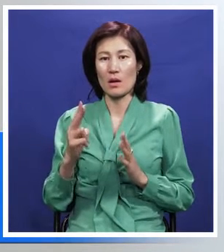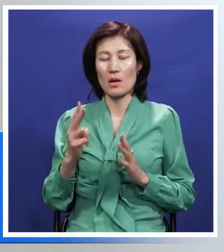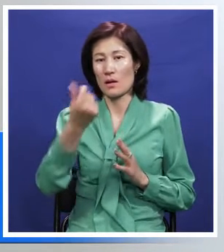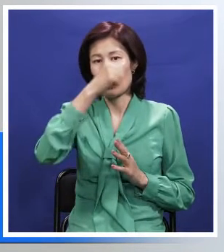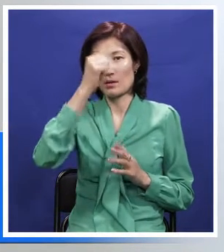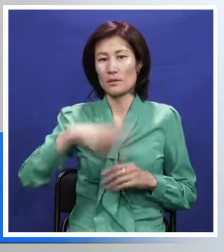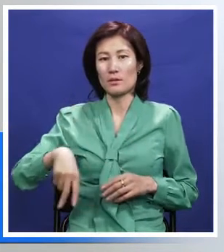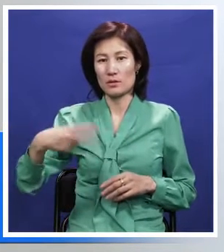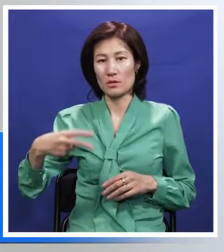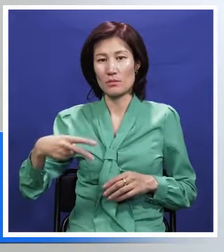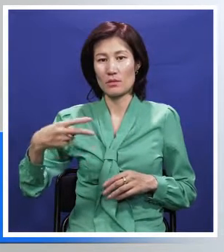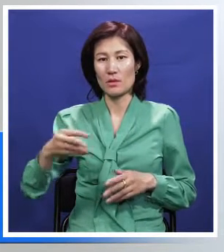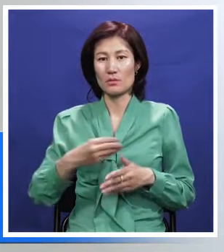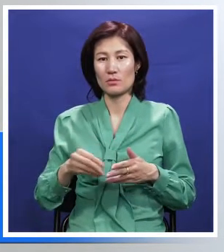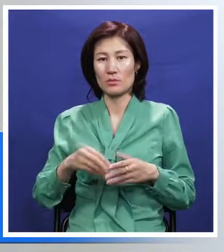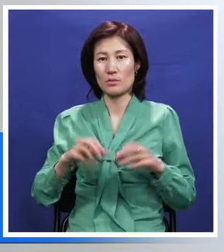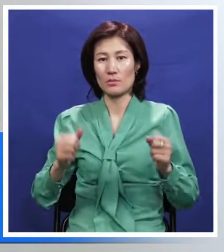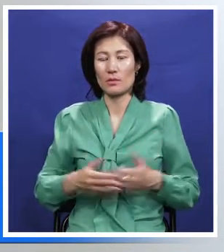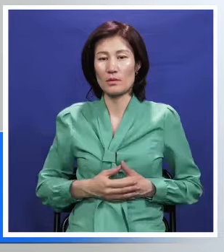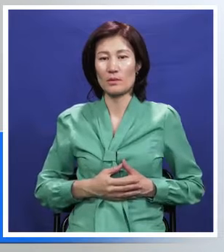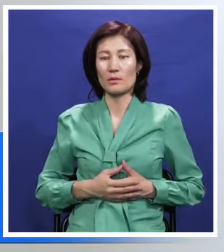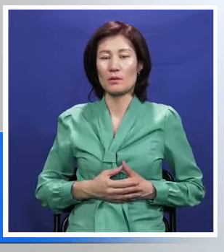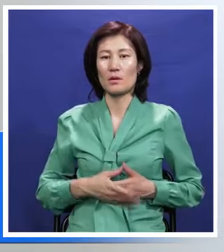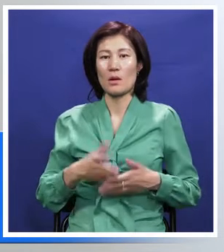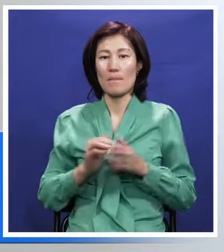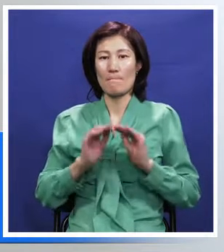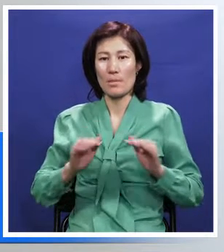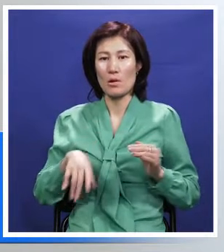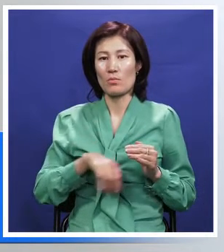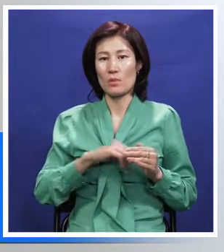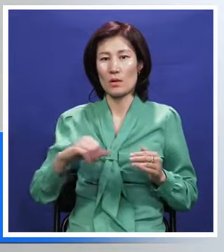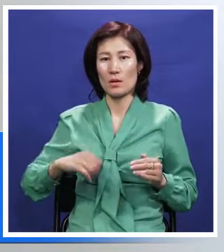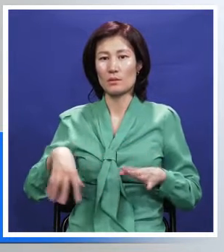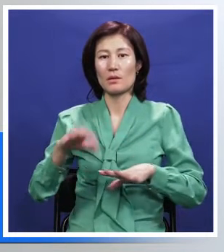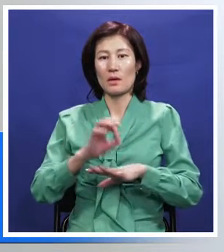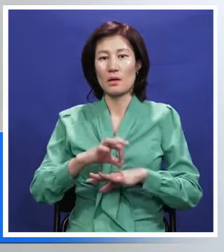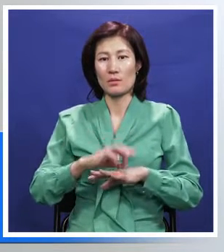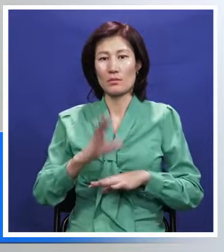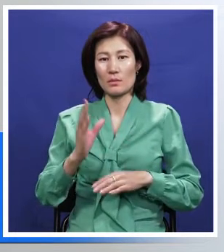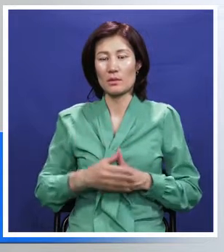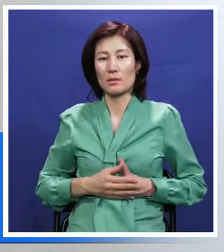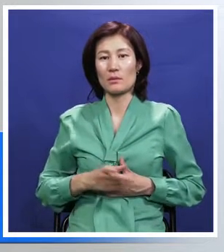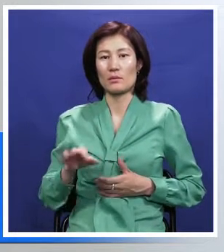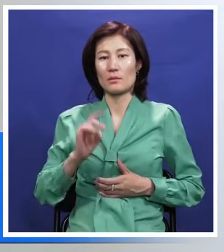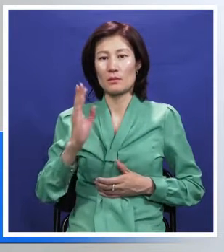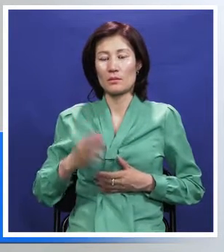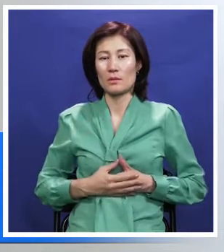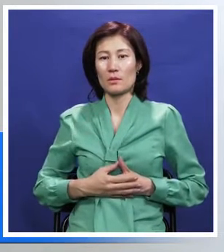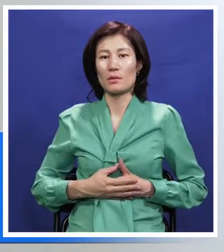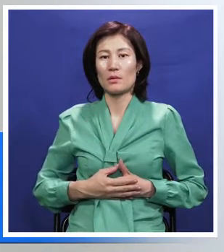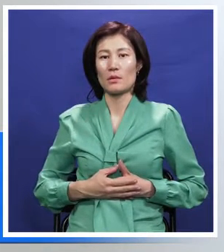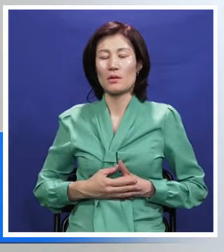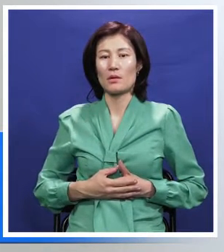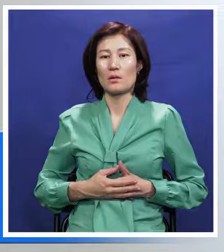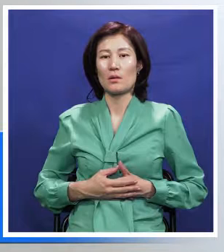мыңнан төлеп тұрмын керек. Оны бере алмай жатырмын. Мына балаларым өзім бәріміз ауырып қалдық та, бетон там болғаннан кейін